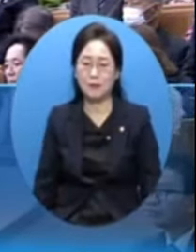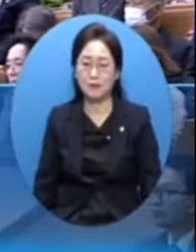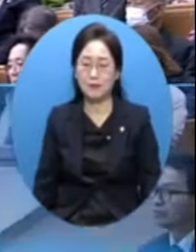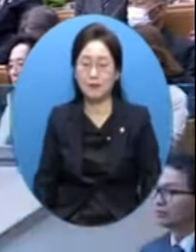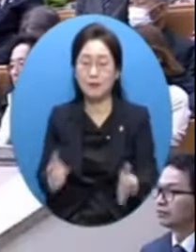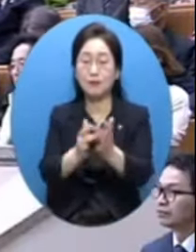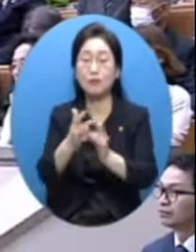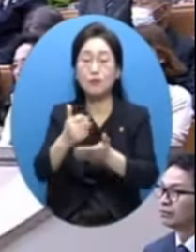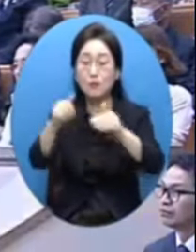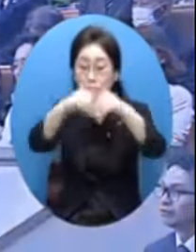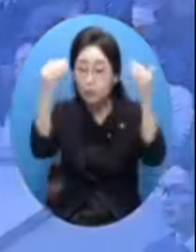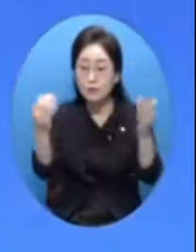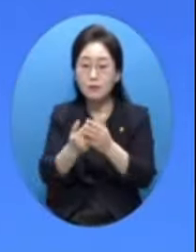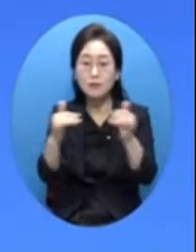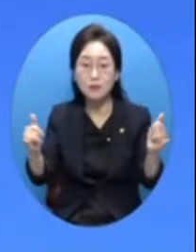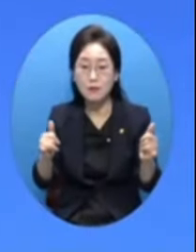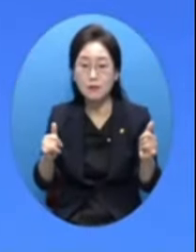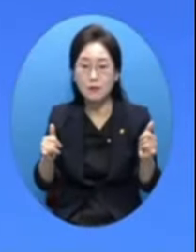예수님은 모든 사람이